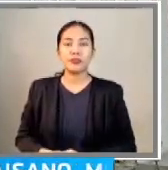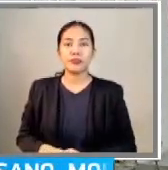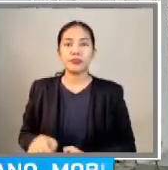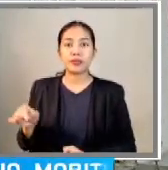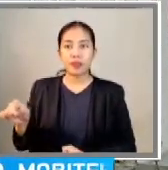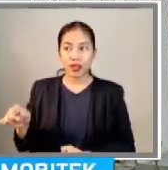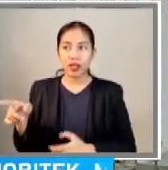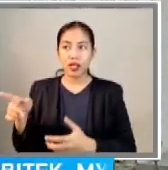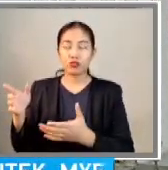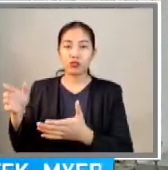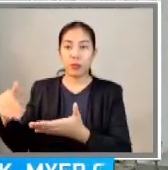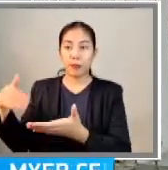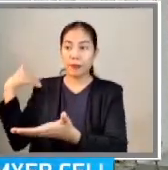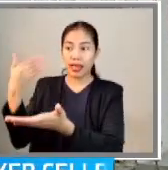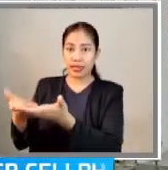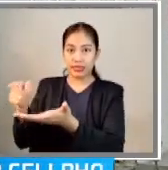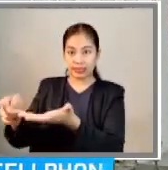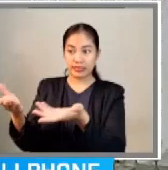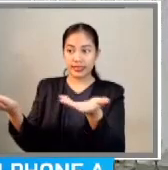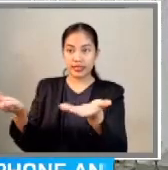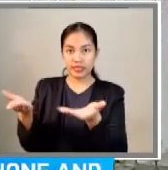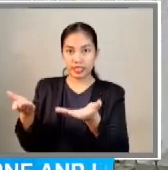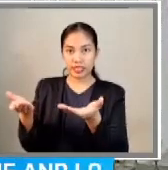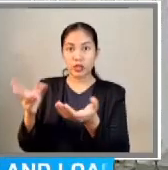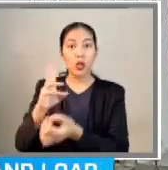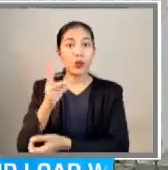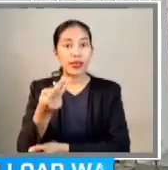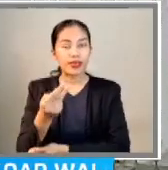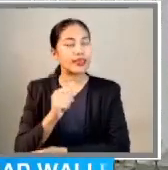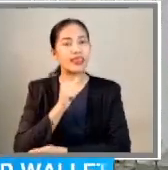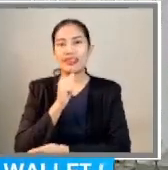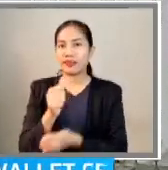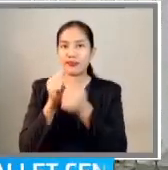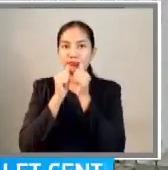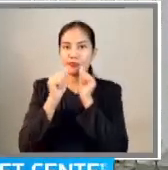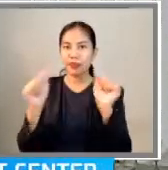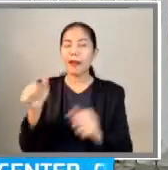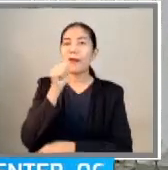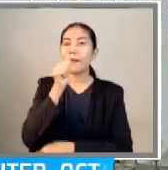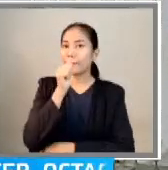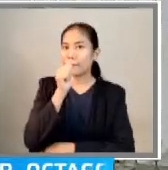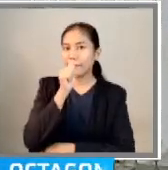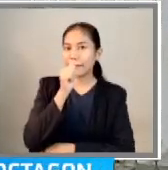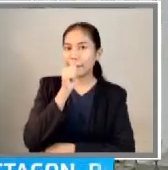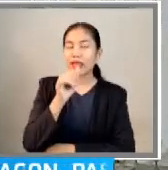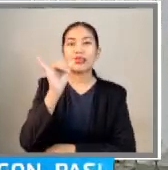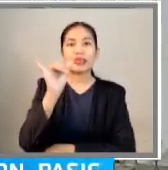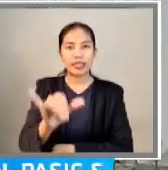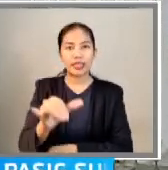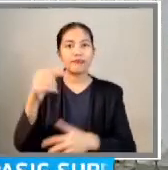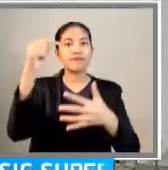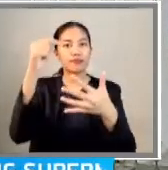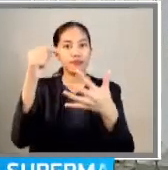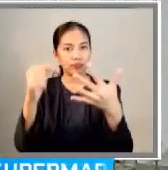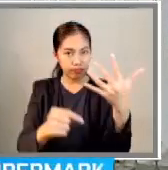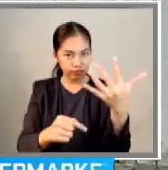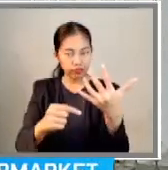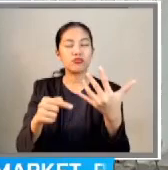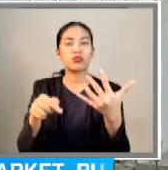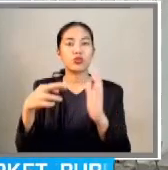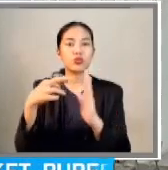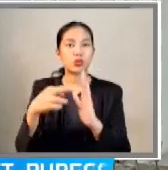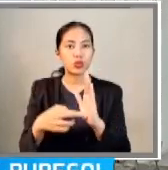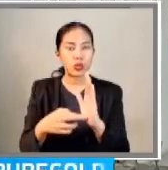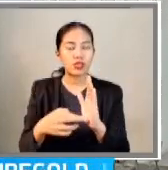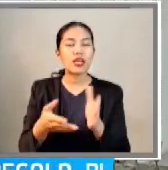hindi inaanunsyo ng Quiapo Church. So yan po ang mga paalala nila. Hinihingi po ang kooperasyon ng lahat.